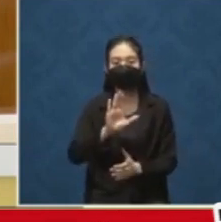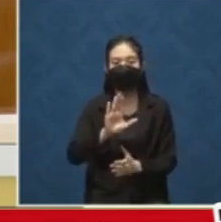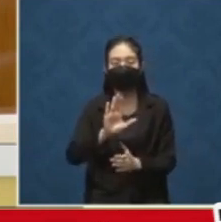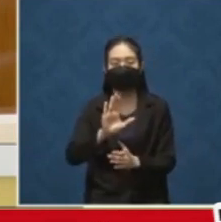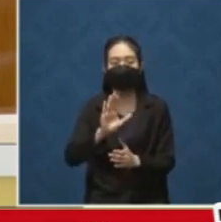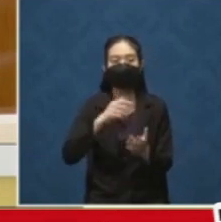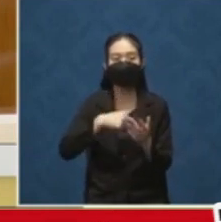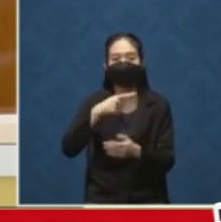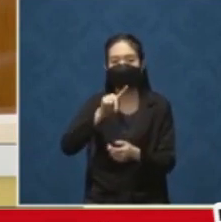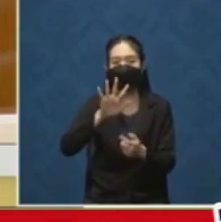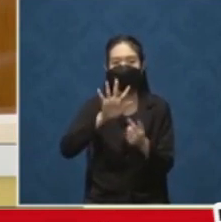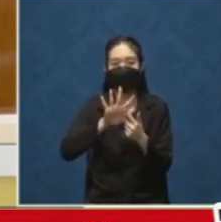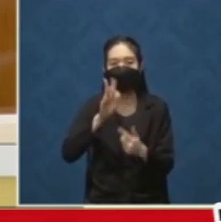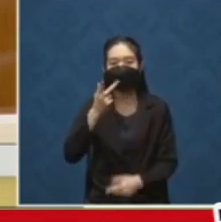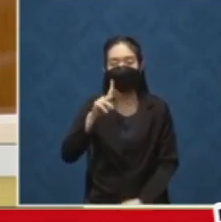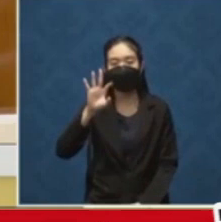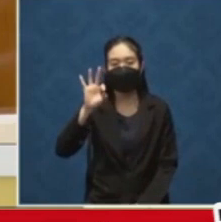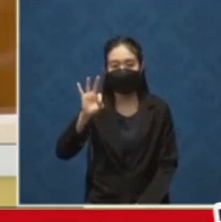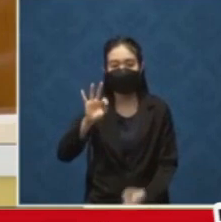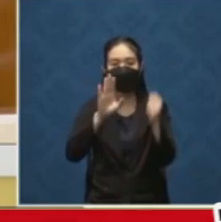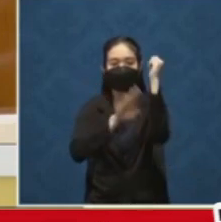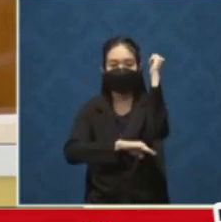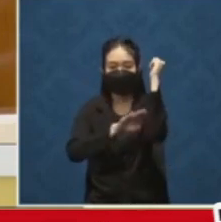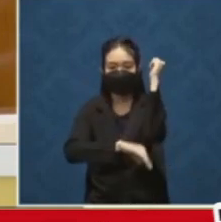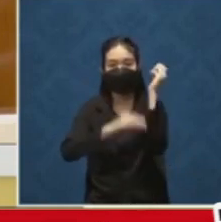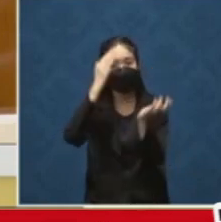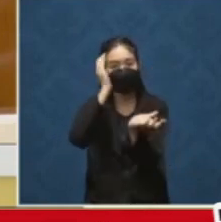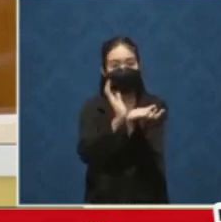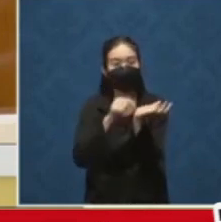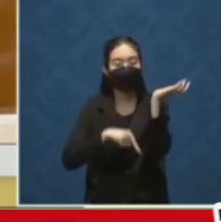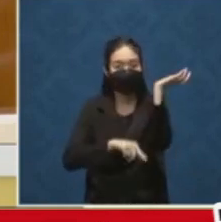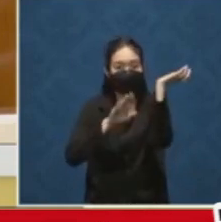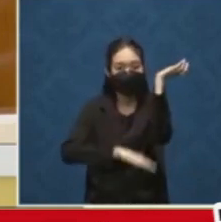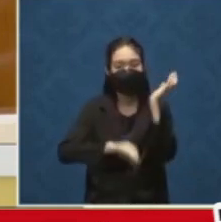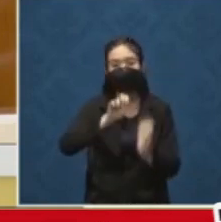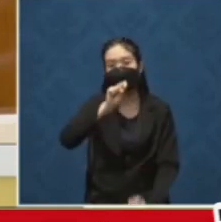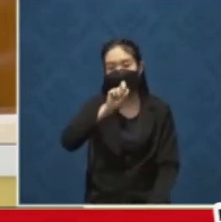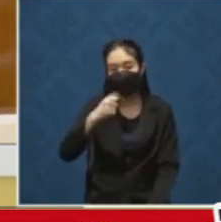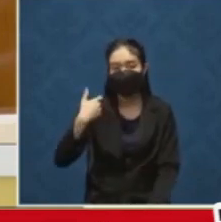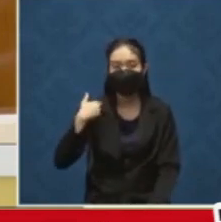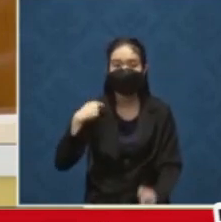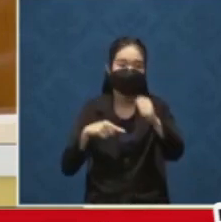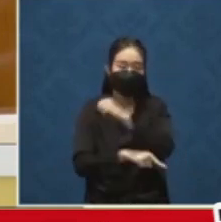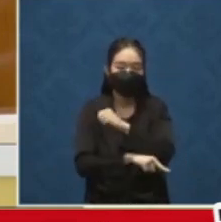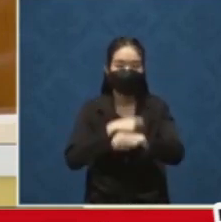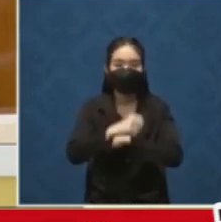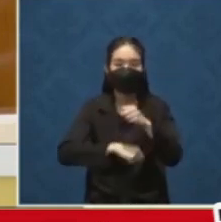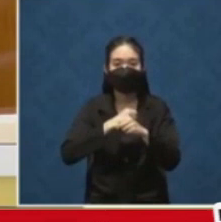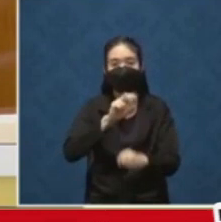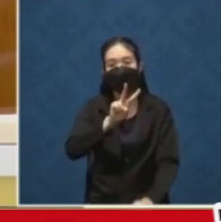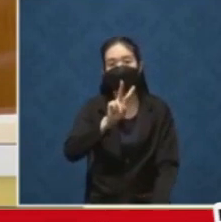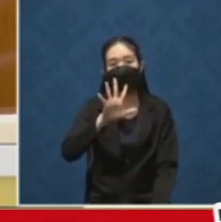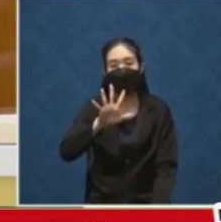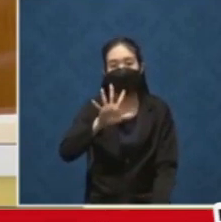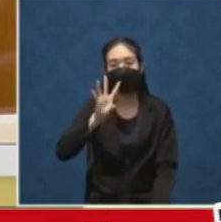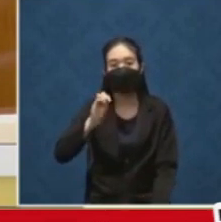ที่กองวิชการตรุปุทรพัก 9 ทางใต้ที่ท่สมาชิกท่านได้สบถามซึ่เป็นการสอบในป